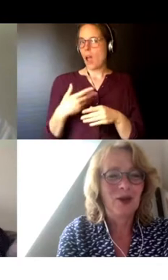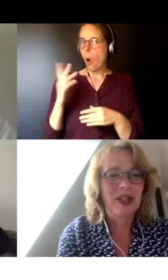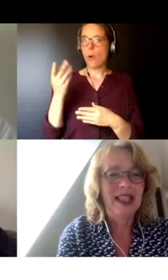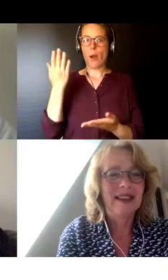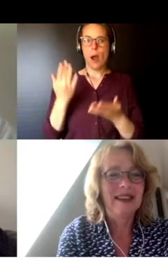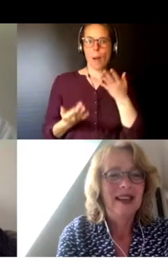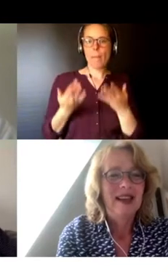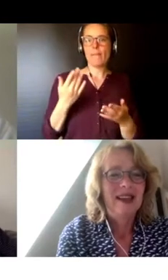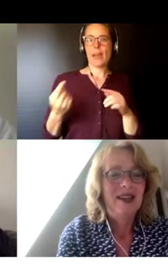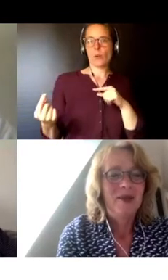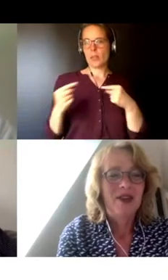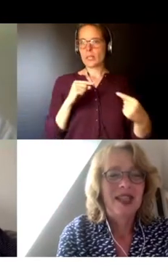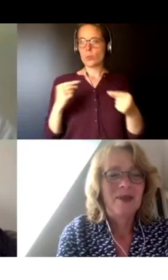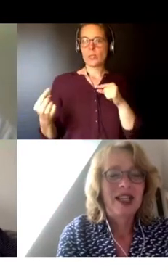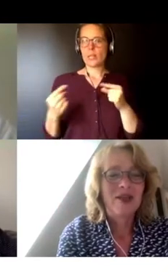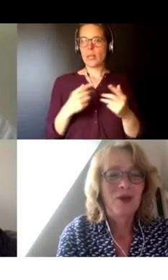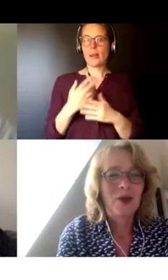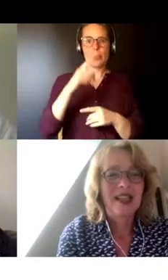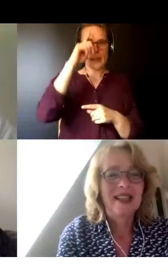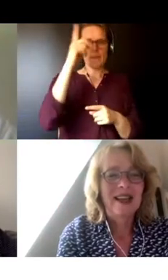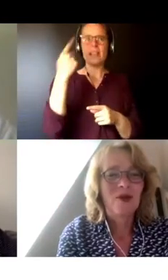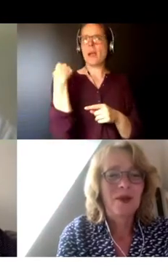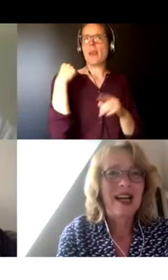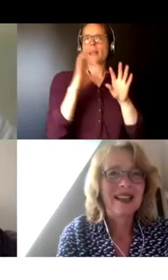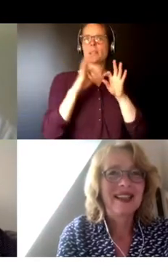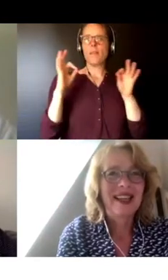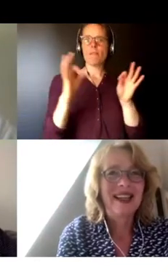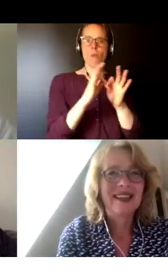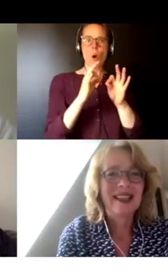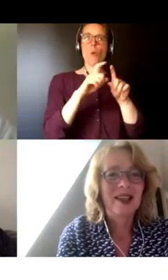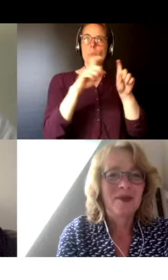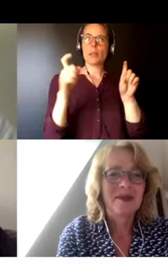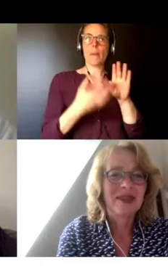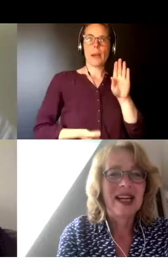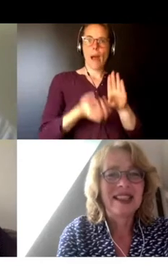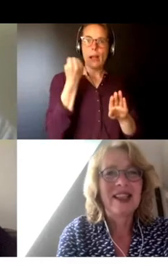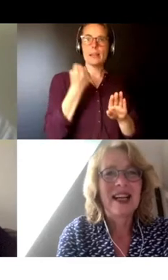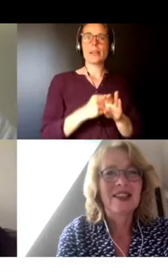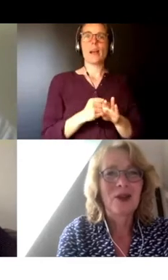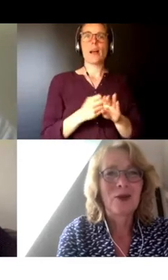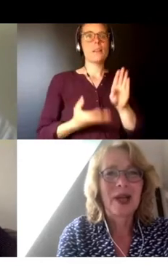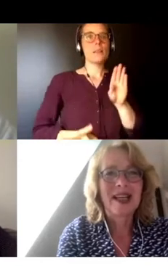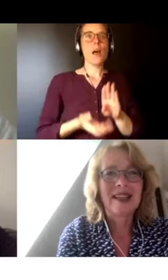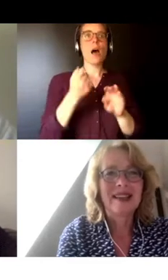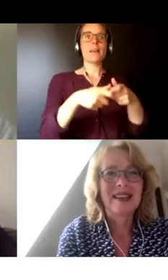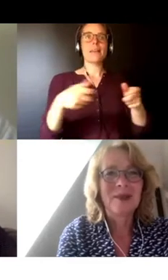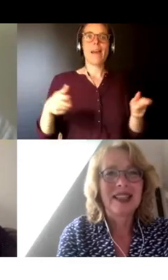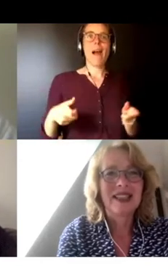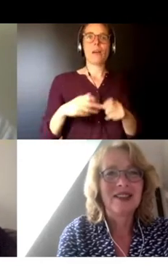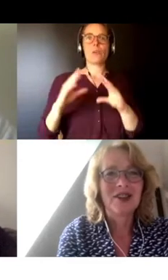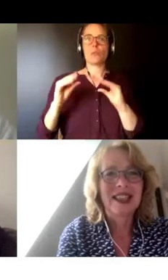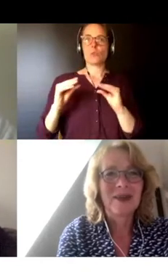abwägen und diskutieren. Ich weiß, beim letzten Forum ging es ja um Nachhaltigkeit, nachhaltige Hard- und